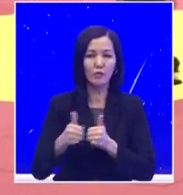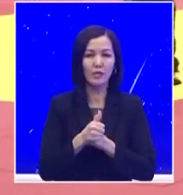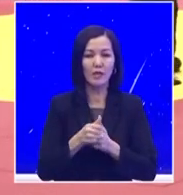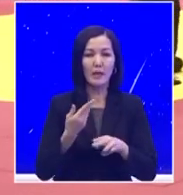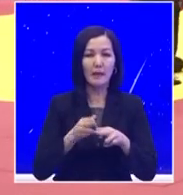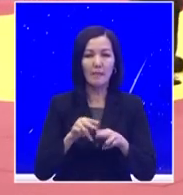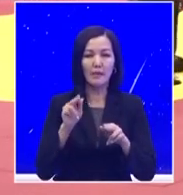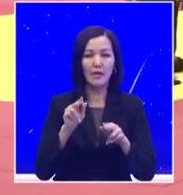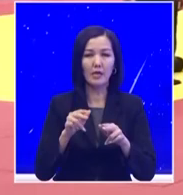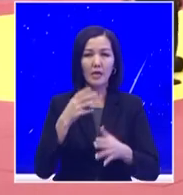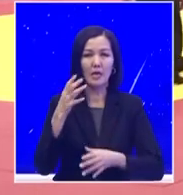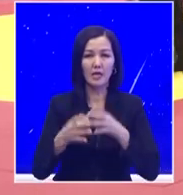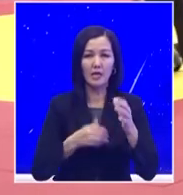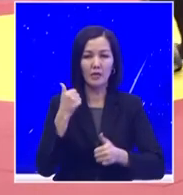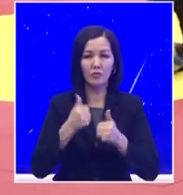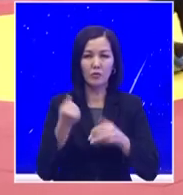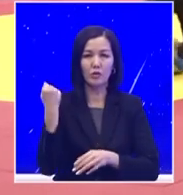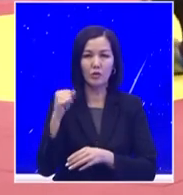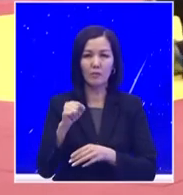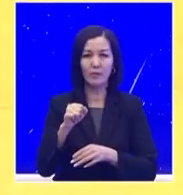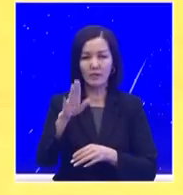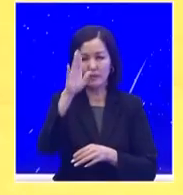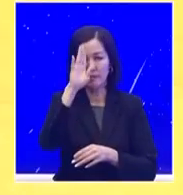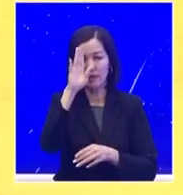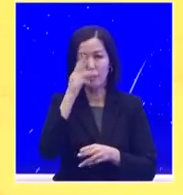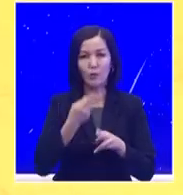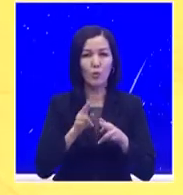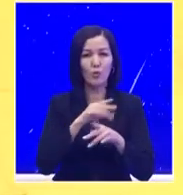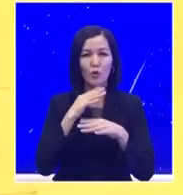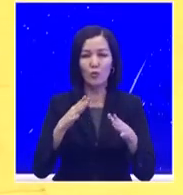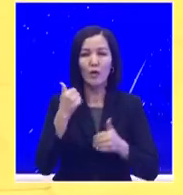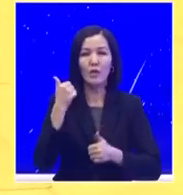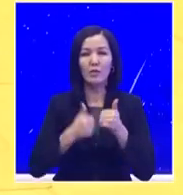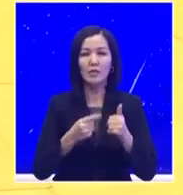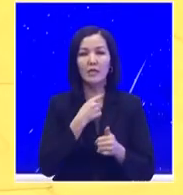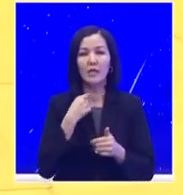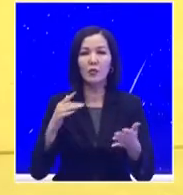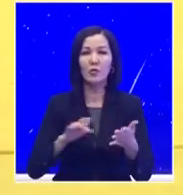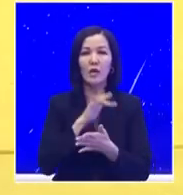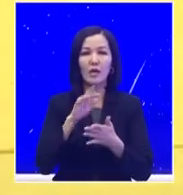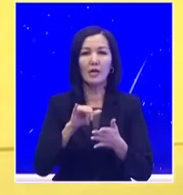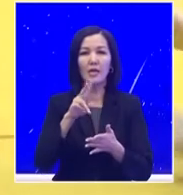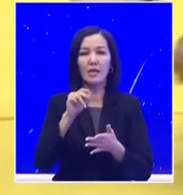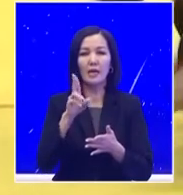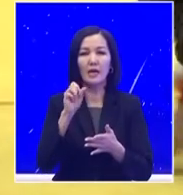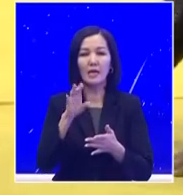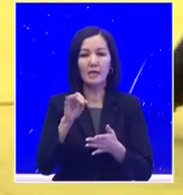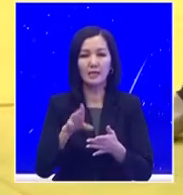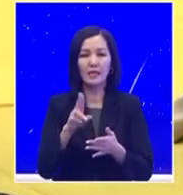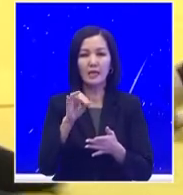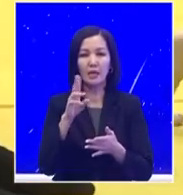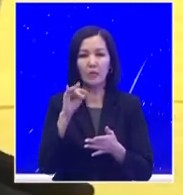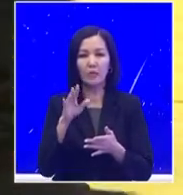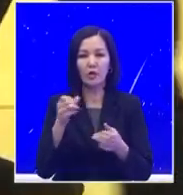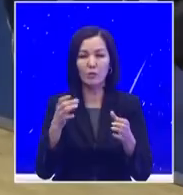жарыста да халықаралық турнирлерде жеңімпаз атанған балалар жетерлік. Бұл жарыста негізінен Талдықорған қаласы мен Іле, Қарасай, Кербұлақ ауданының